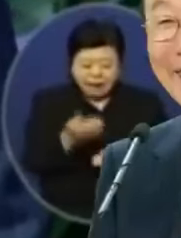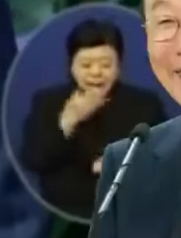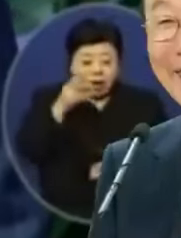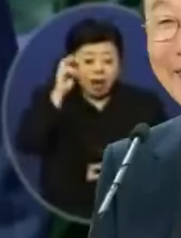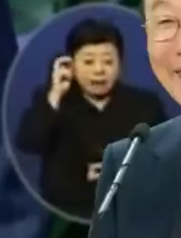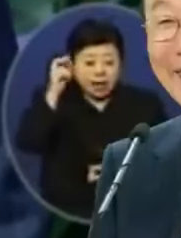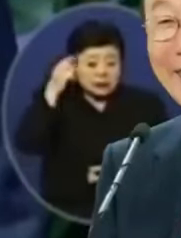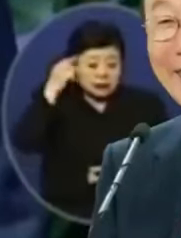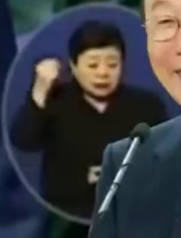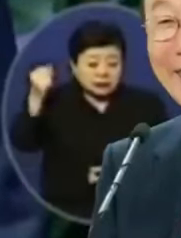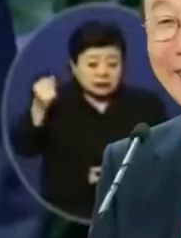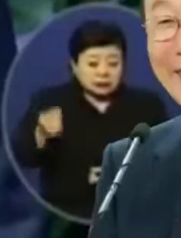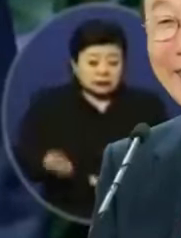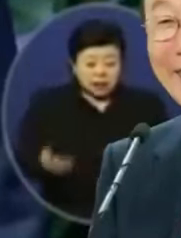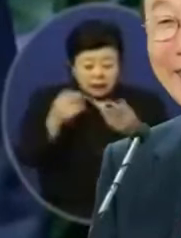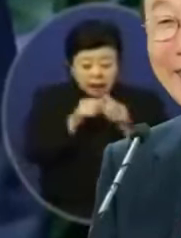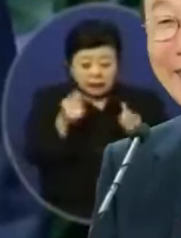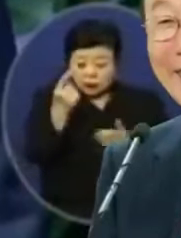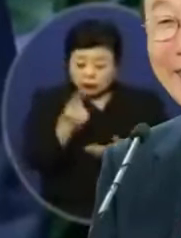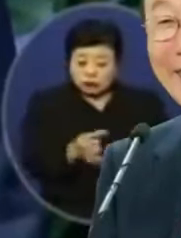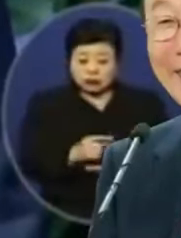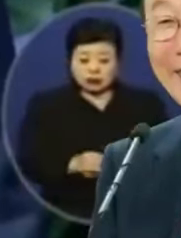생각하는데 다니엘이 내려오는데